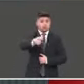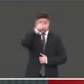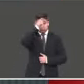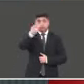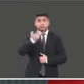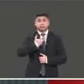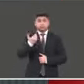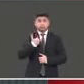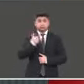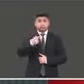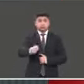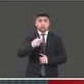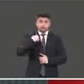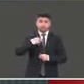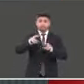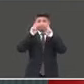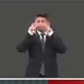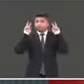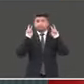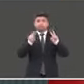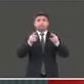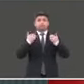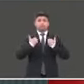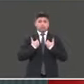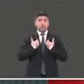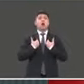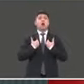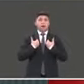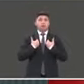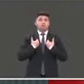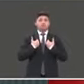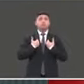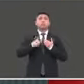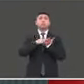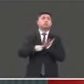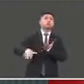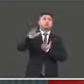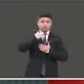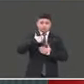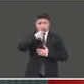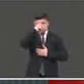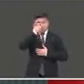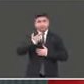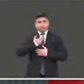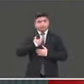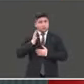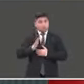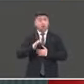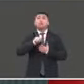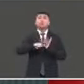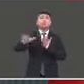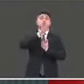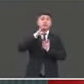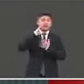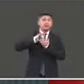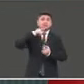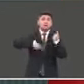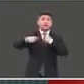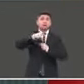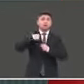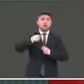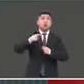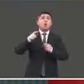olarak bu fotoğraf içinde kendimizle birlikte tüm insanlığın ortak hissiyatına ifade eden